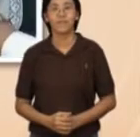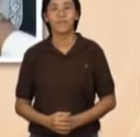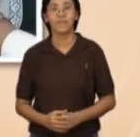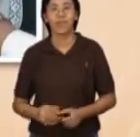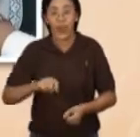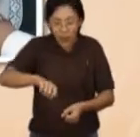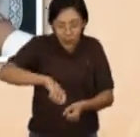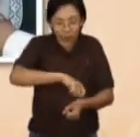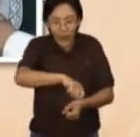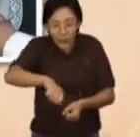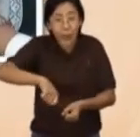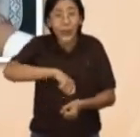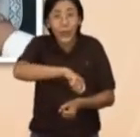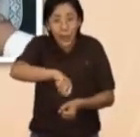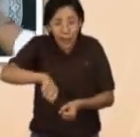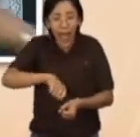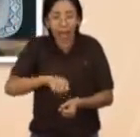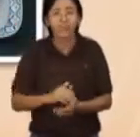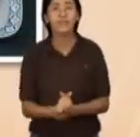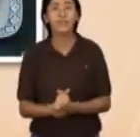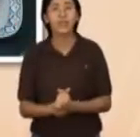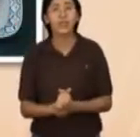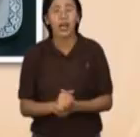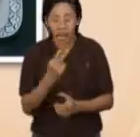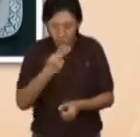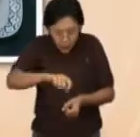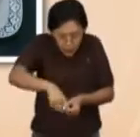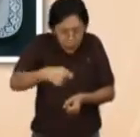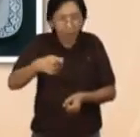นี่ก็จะได้ให้ดูได้มั้ยคะว่าเป็นยังไงลูกลอกตัวลูกลอก